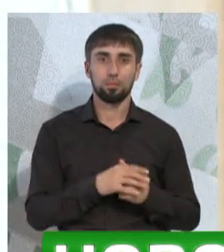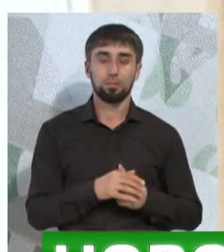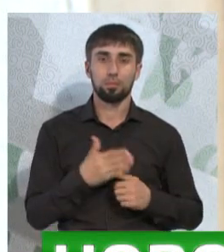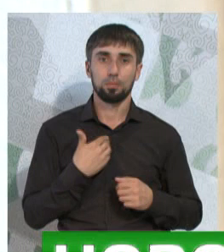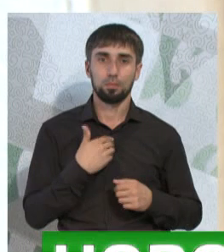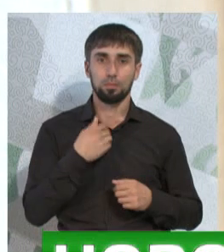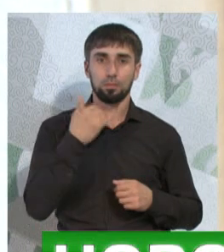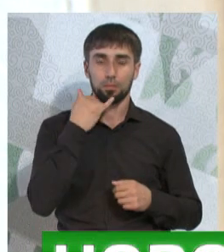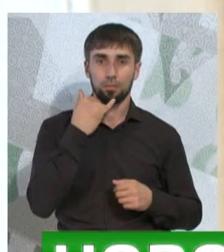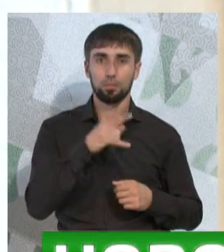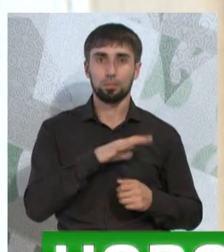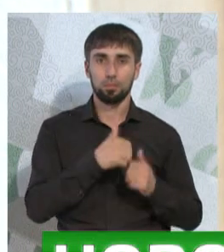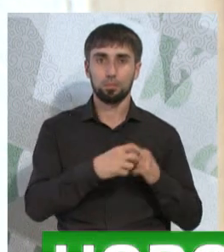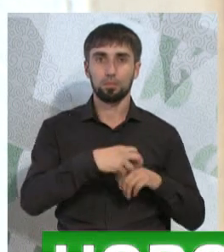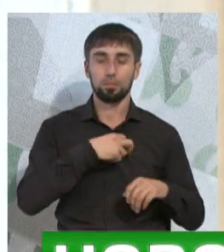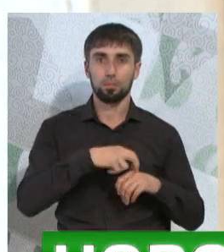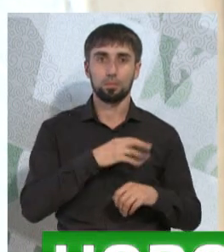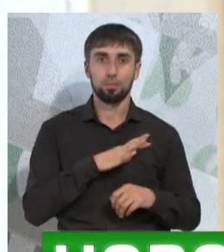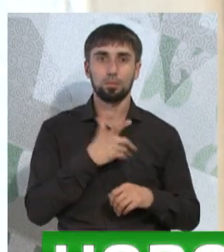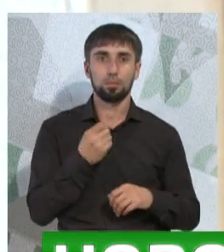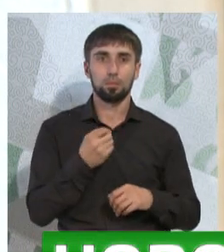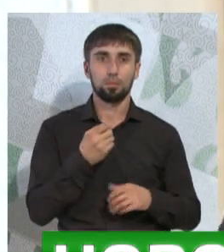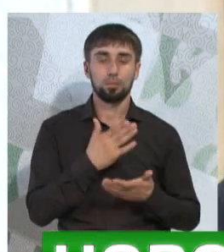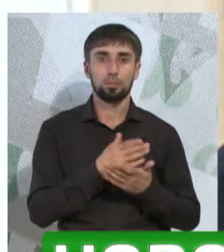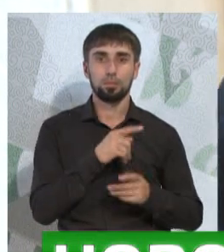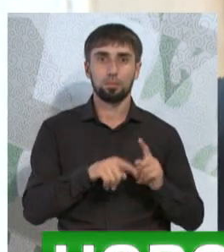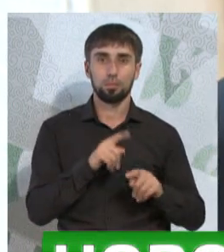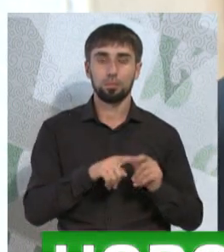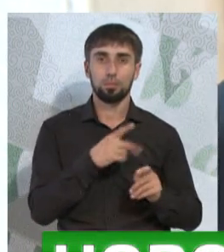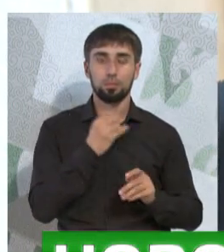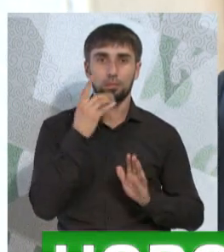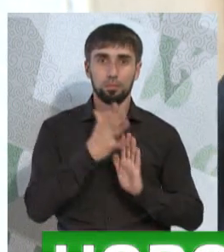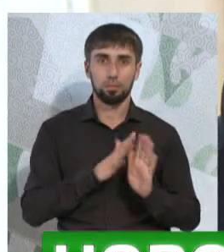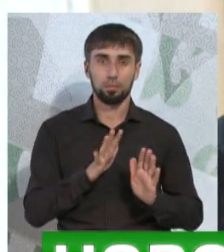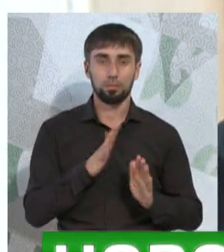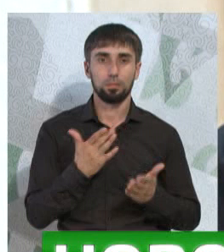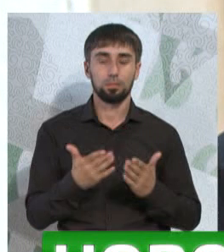мой телефон приходит сообщение, где, может быть, где-то родители недопонимают или